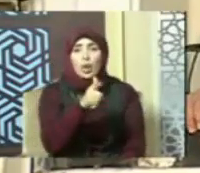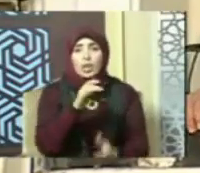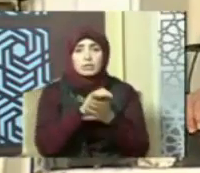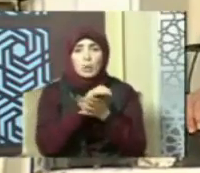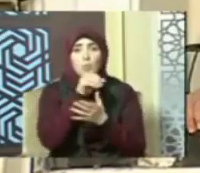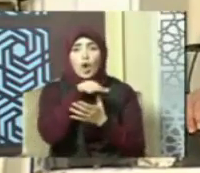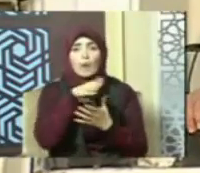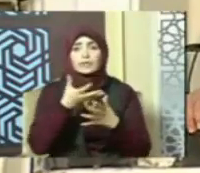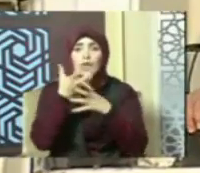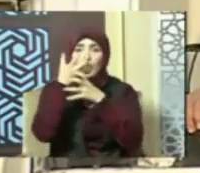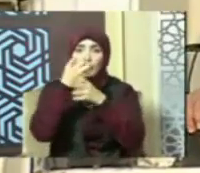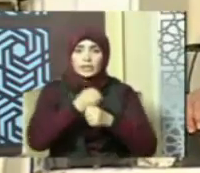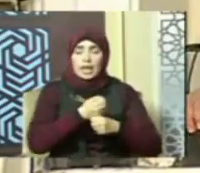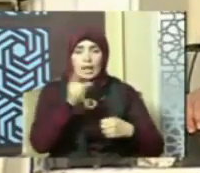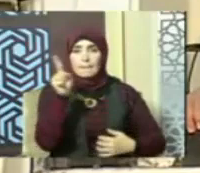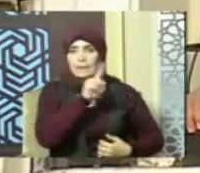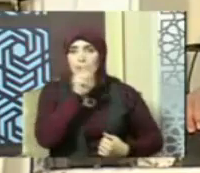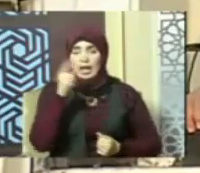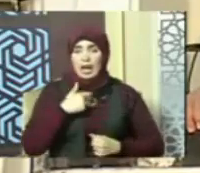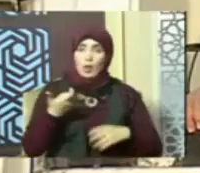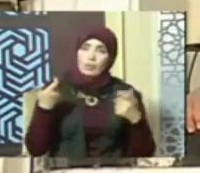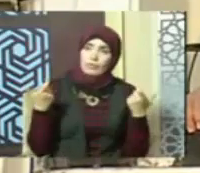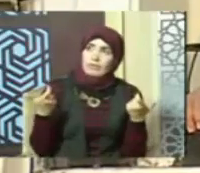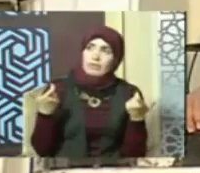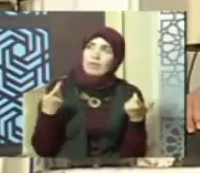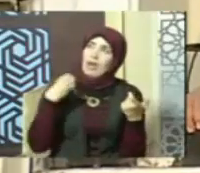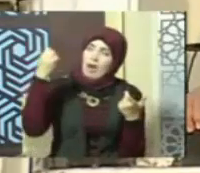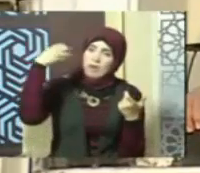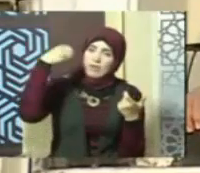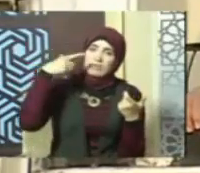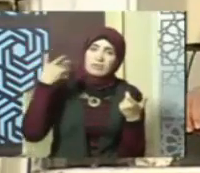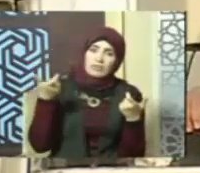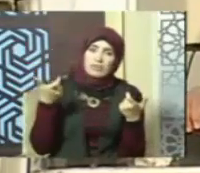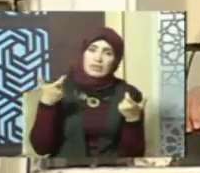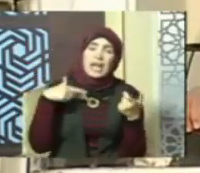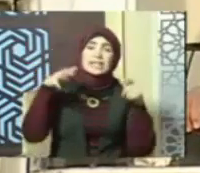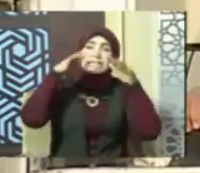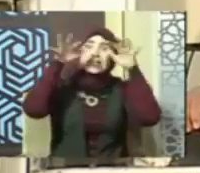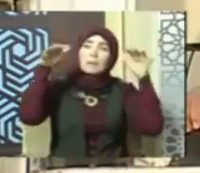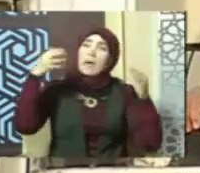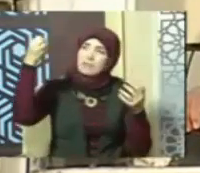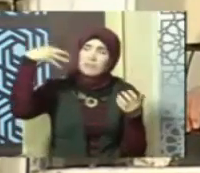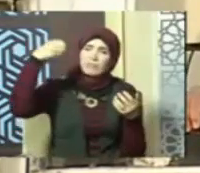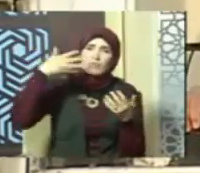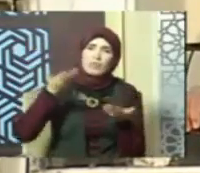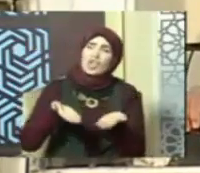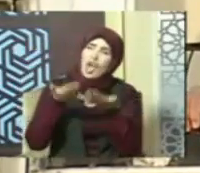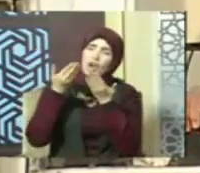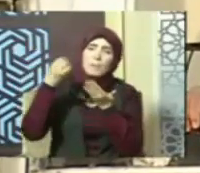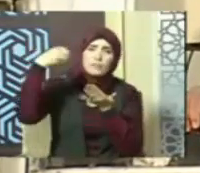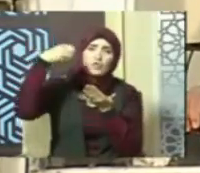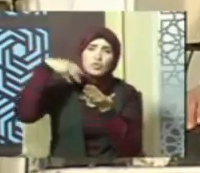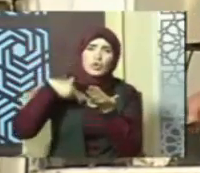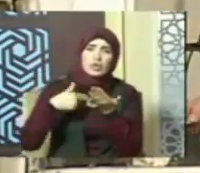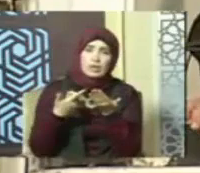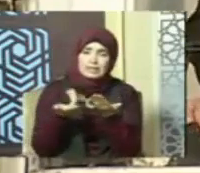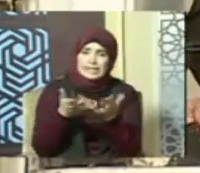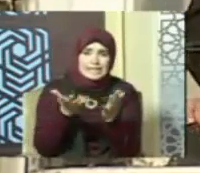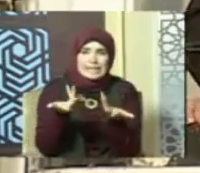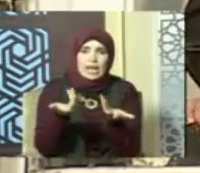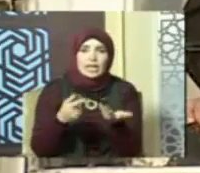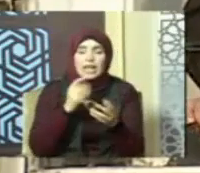يقعدن أحدكم عن طلب الرزق ويقول: اللهم ارزقني.